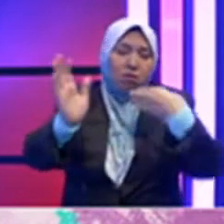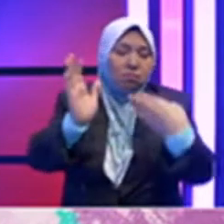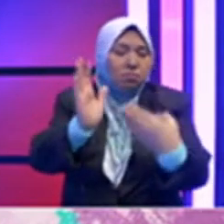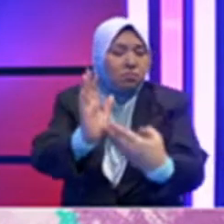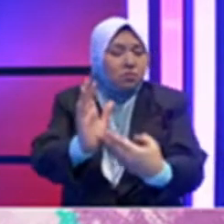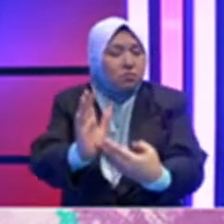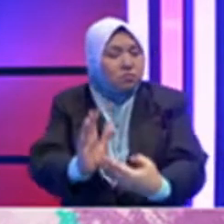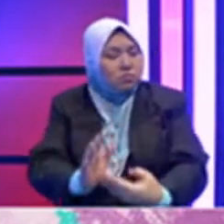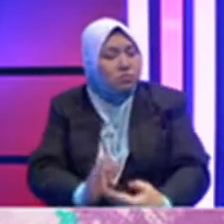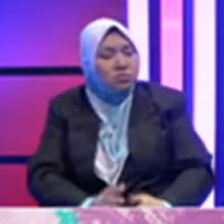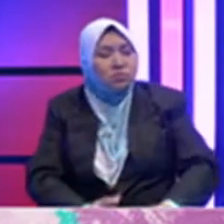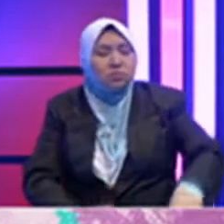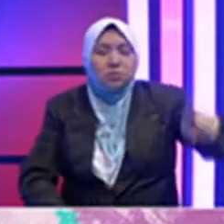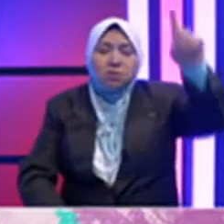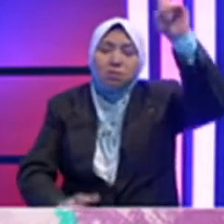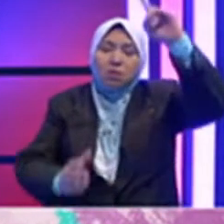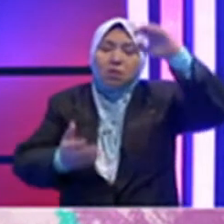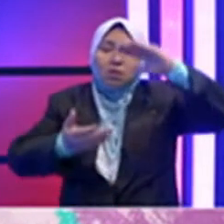جاءتهم